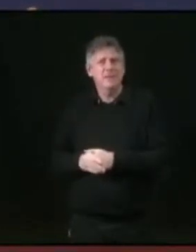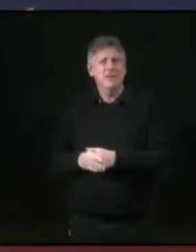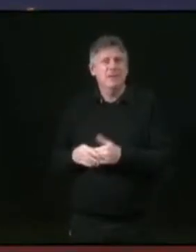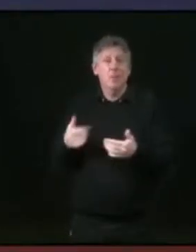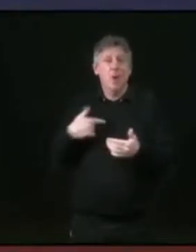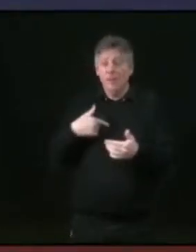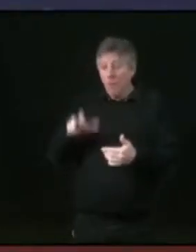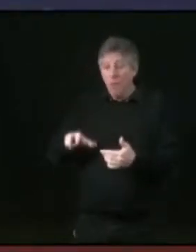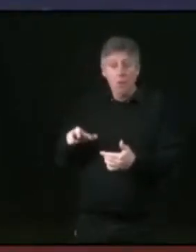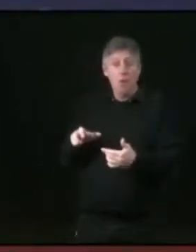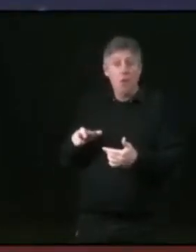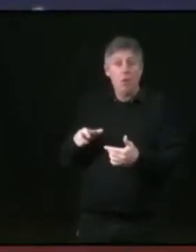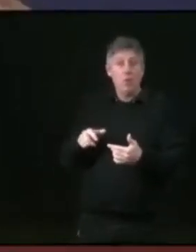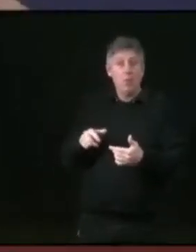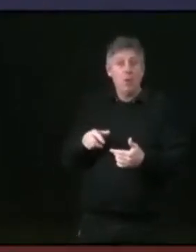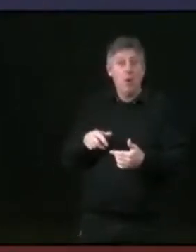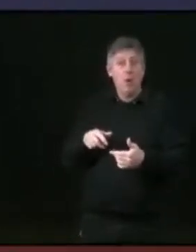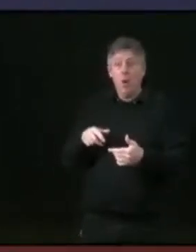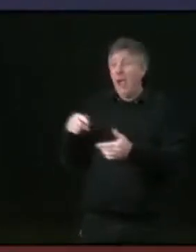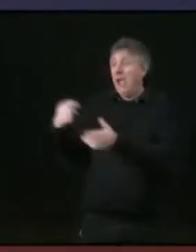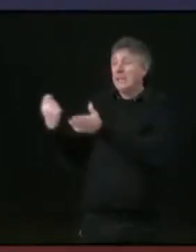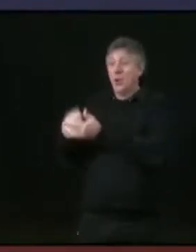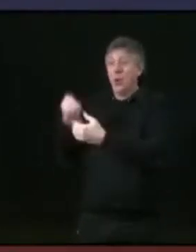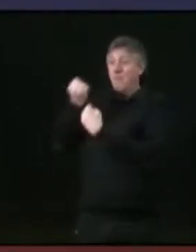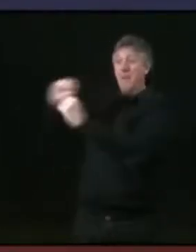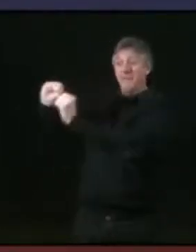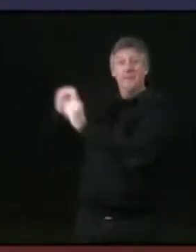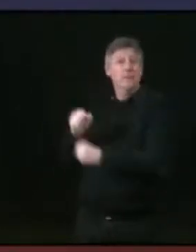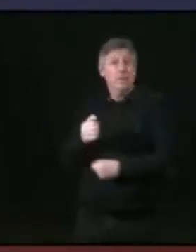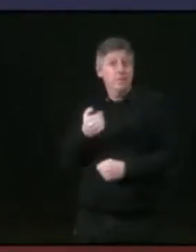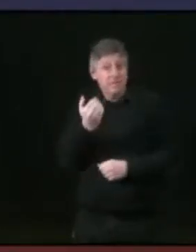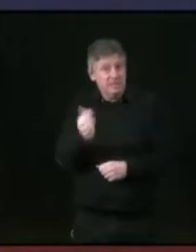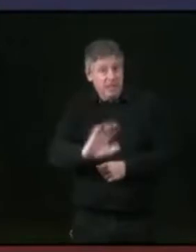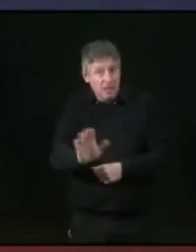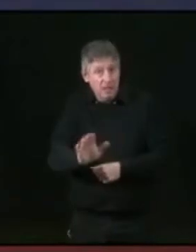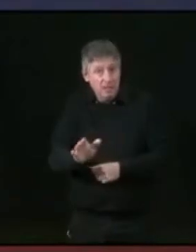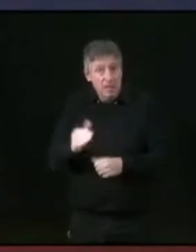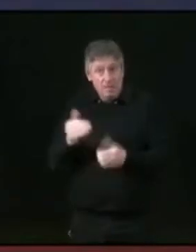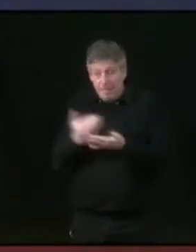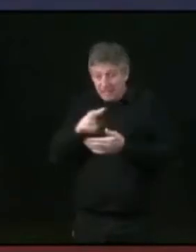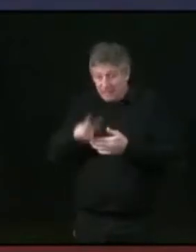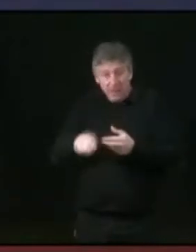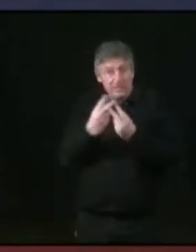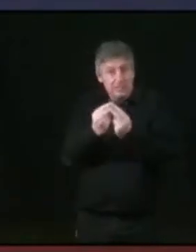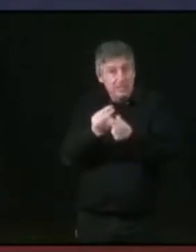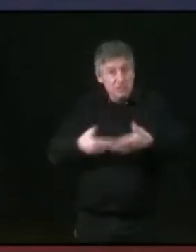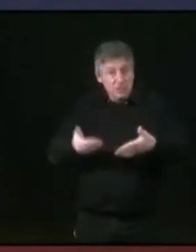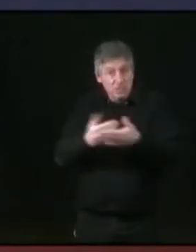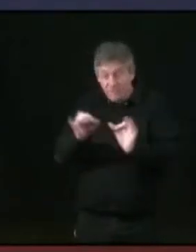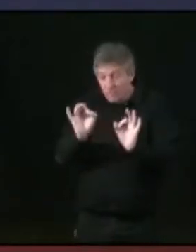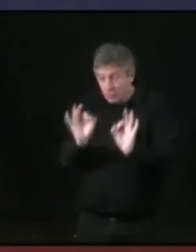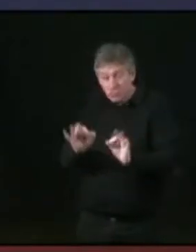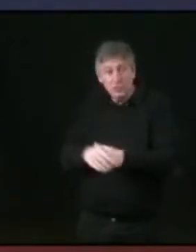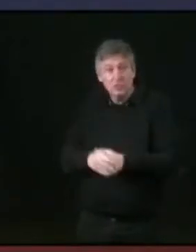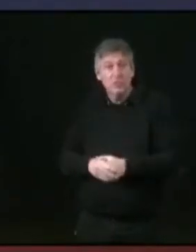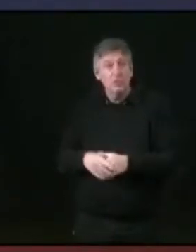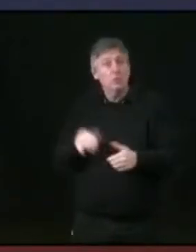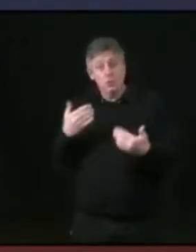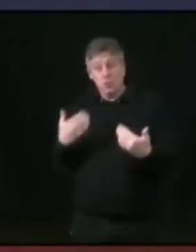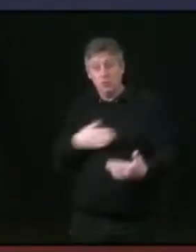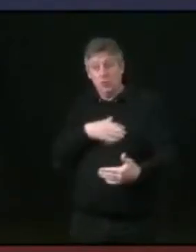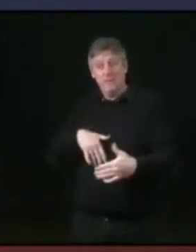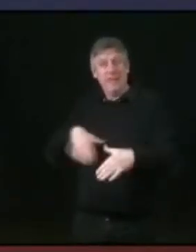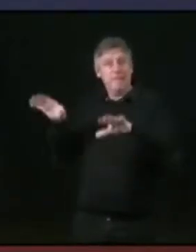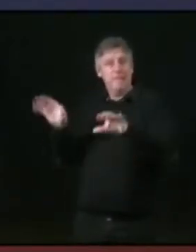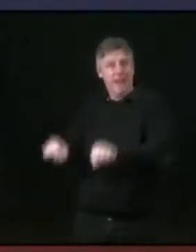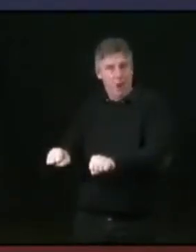blackbouler un acquéreur. Je vous donne exactement ce qui s'est passé. Donc aujourd'hui, nous allons préempter et